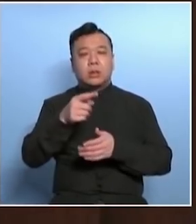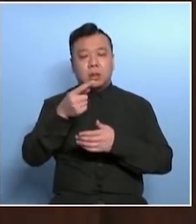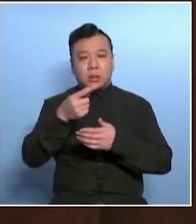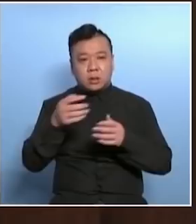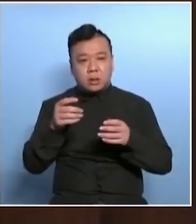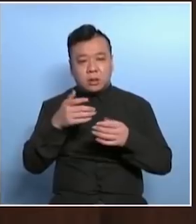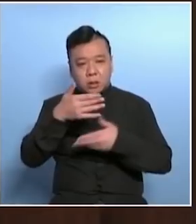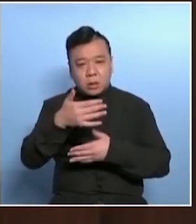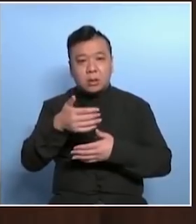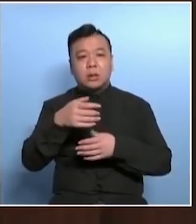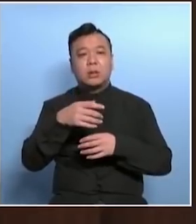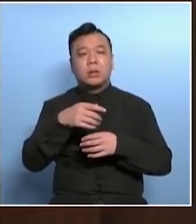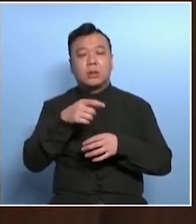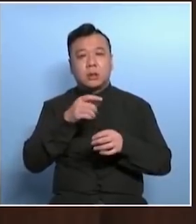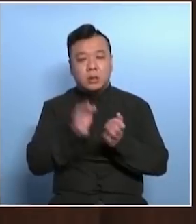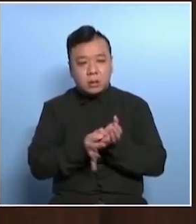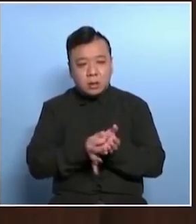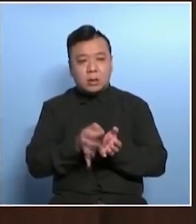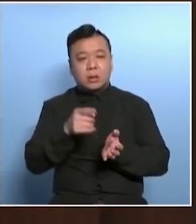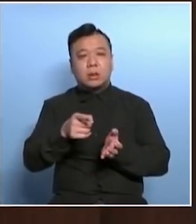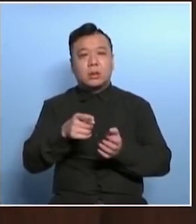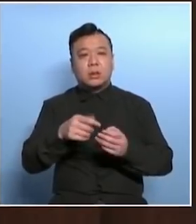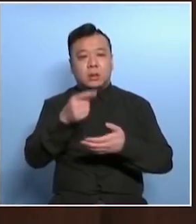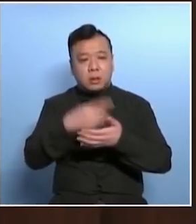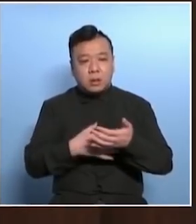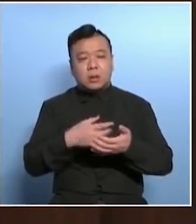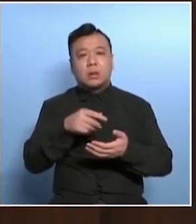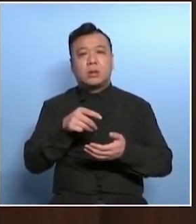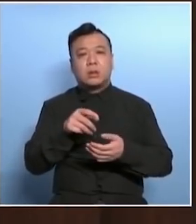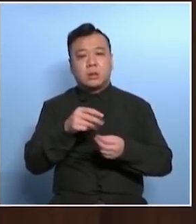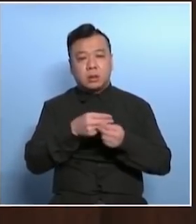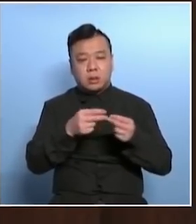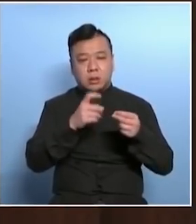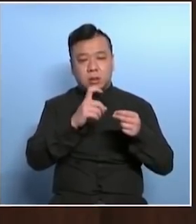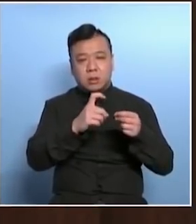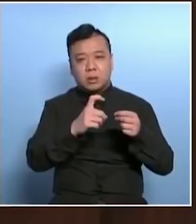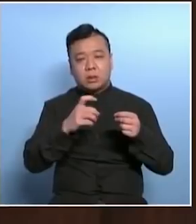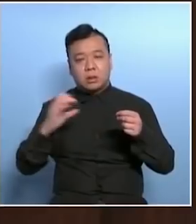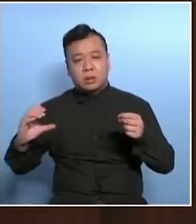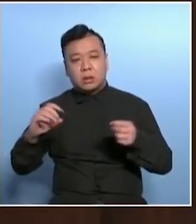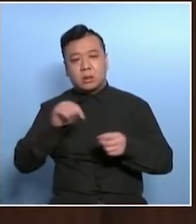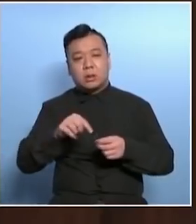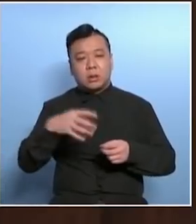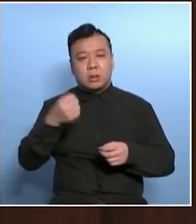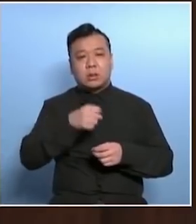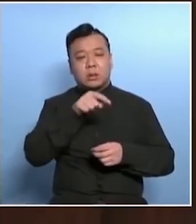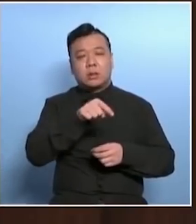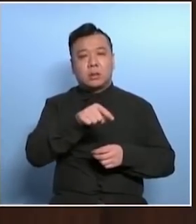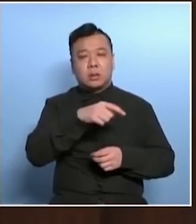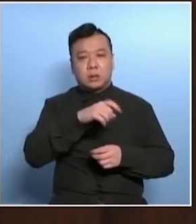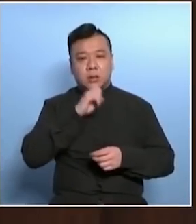子和地點，以及議程的議事規則79C 都是講了議程是主席決